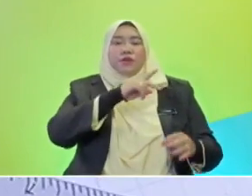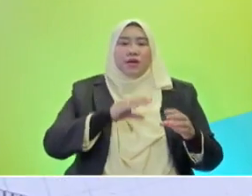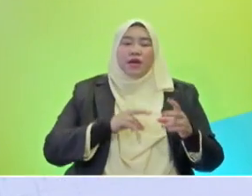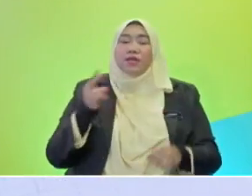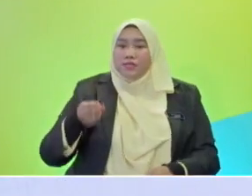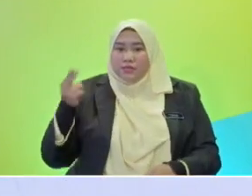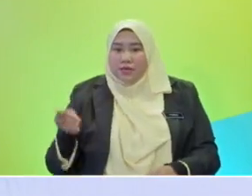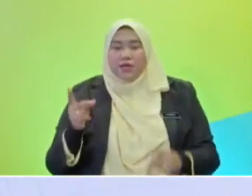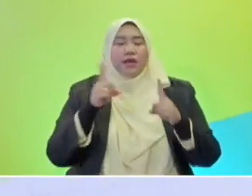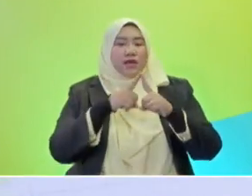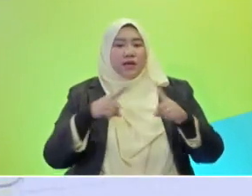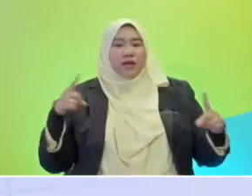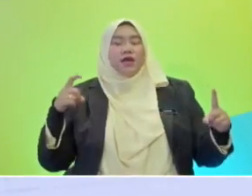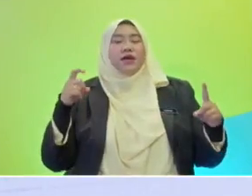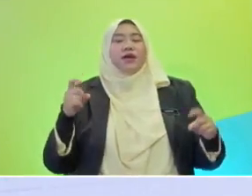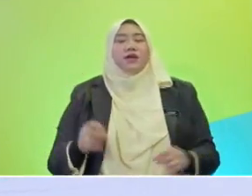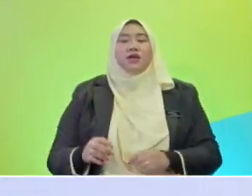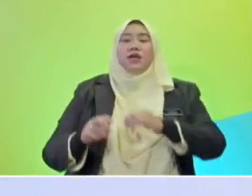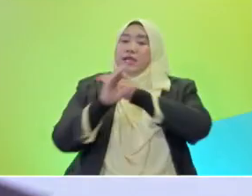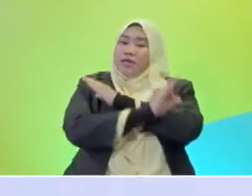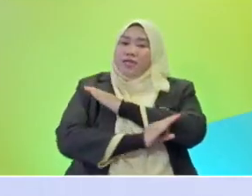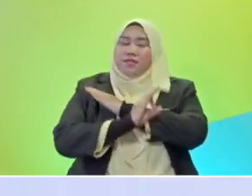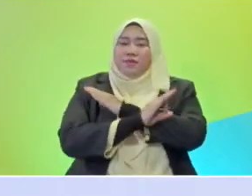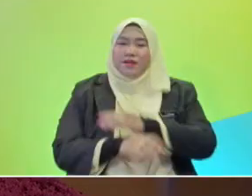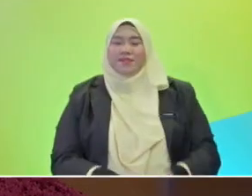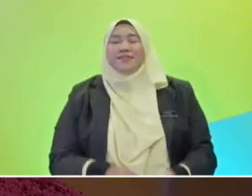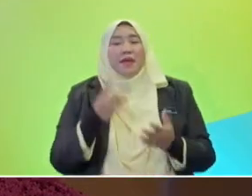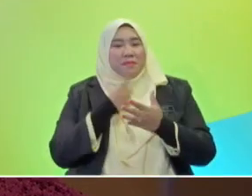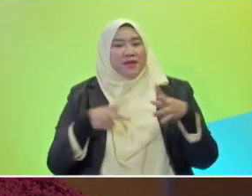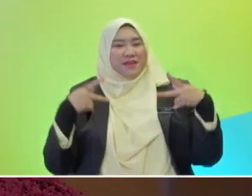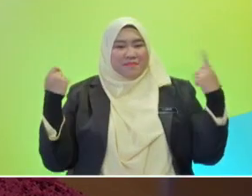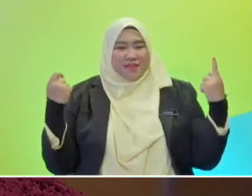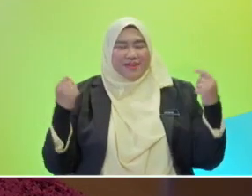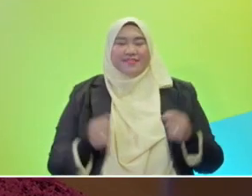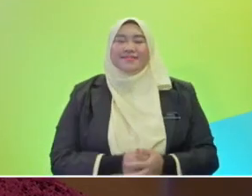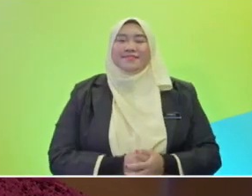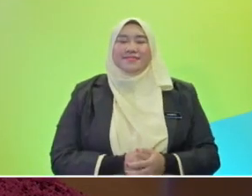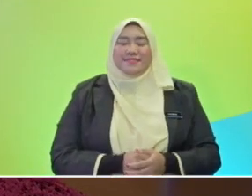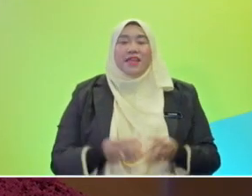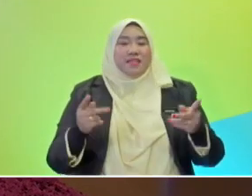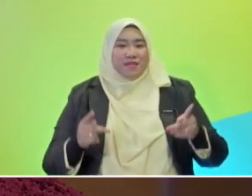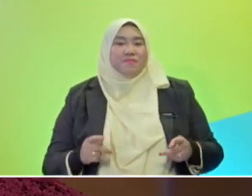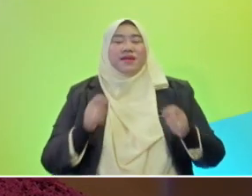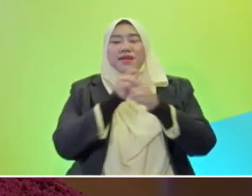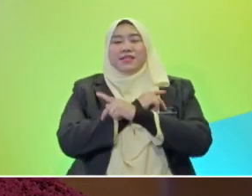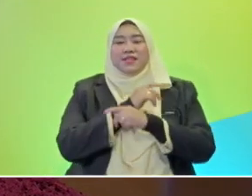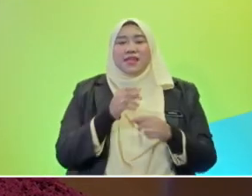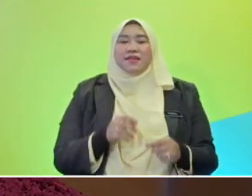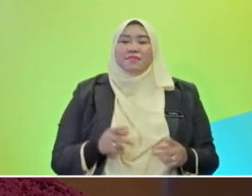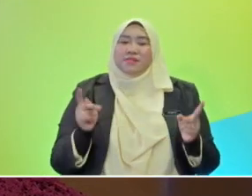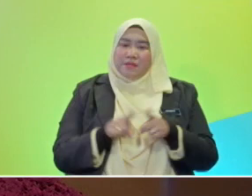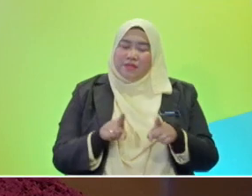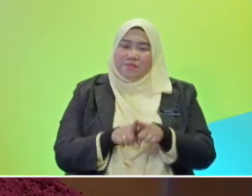manten Negeri 9 Salam terima kasih sebelumnya